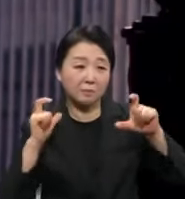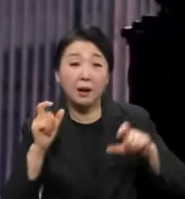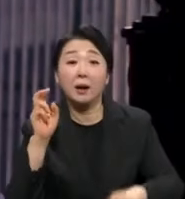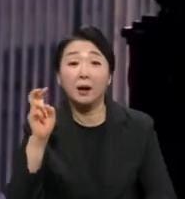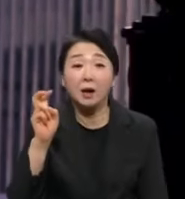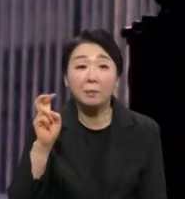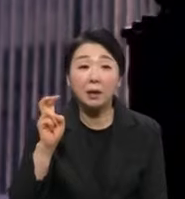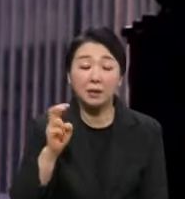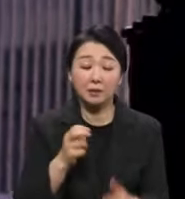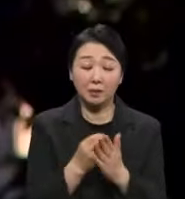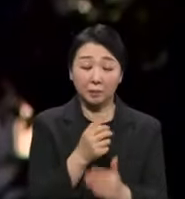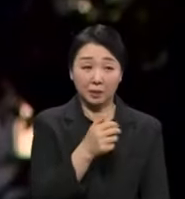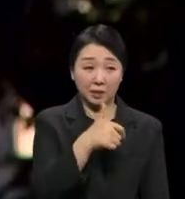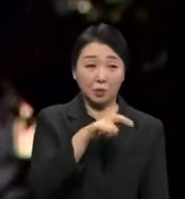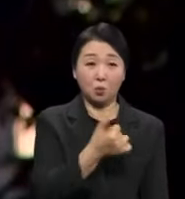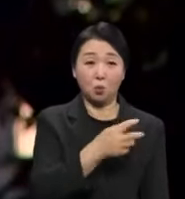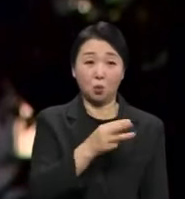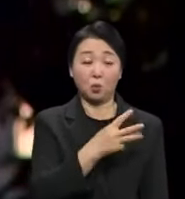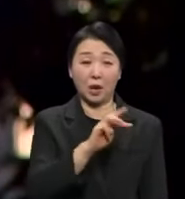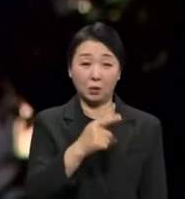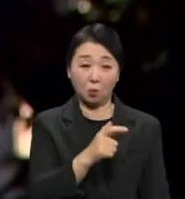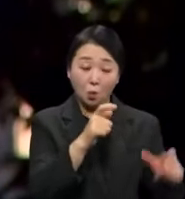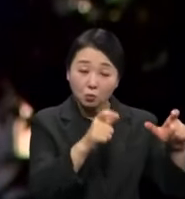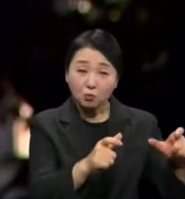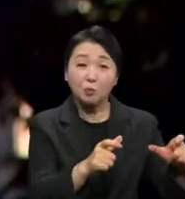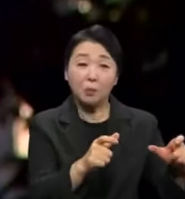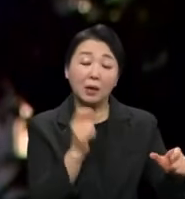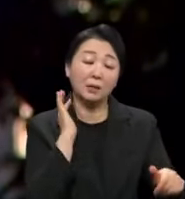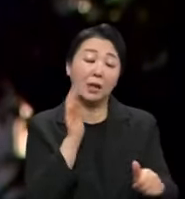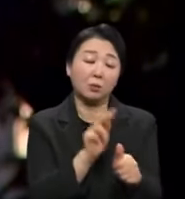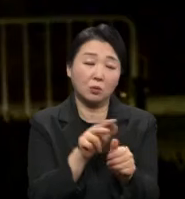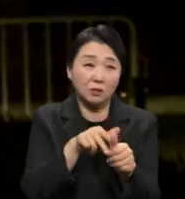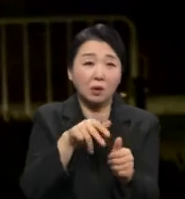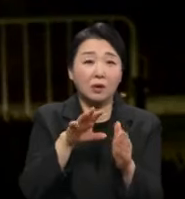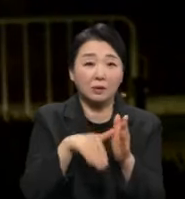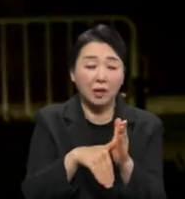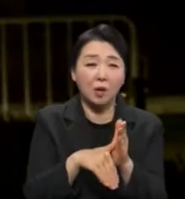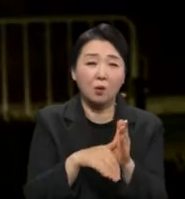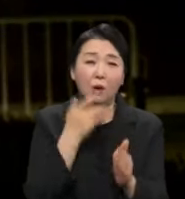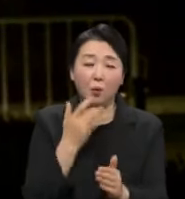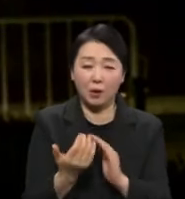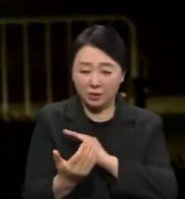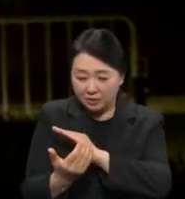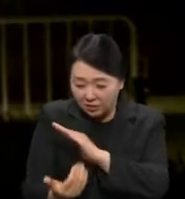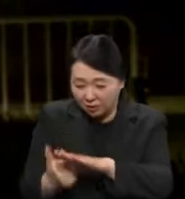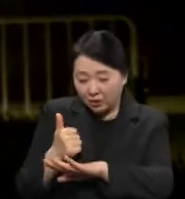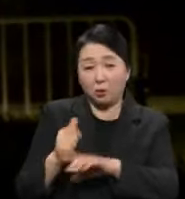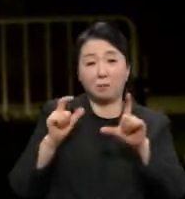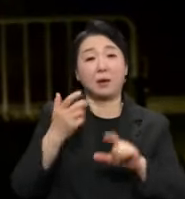가운데 콜로라도주 등에서 대선 경선이 진행되는 3월 5일 슈퍼화요일 이전에 결론이 나올 수